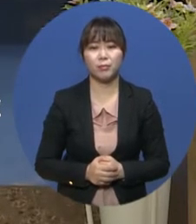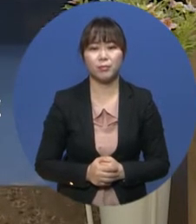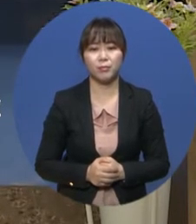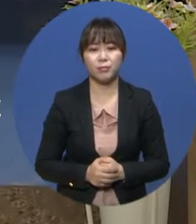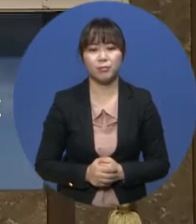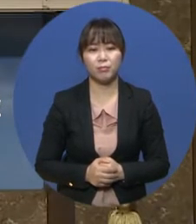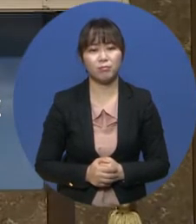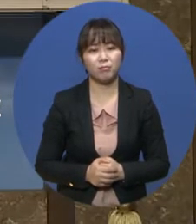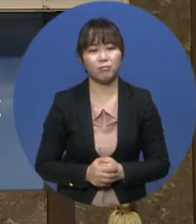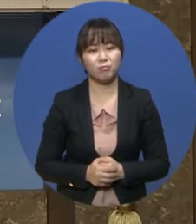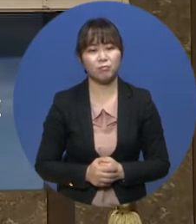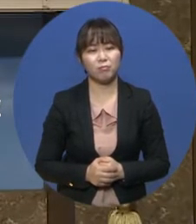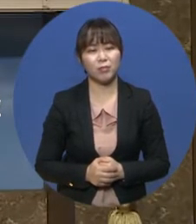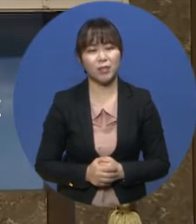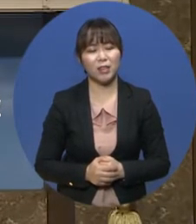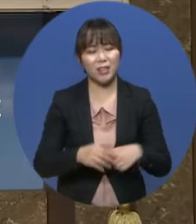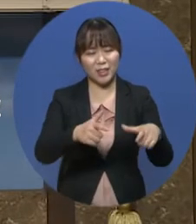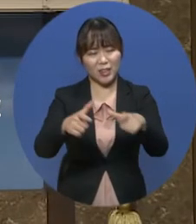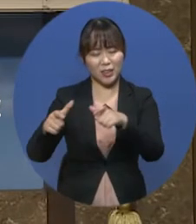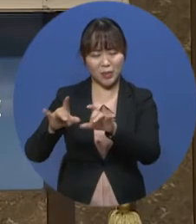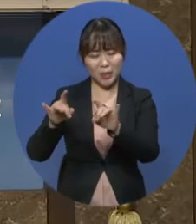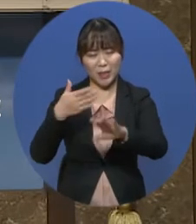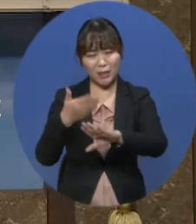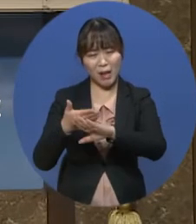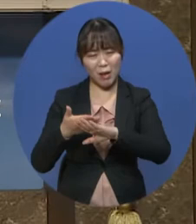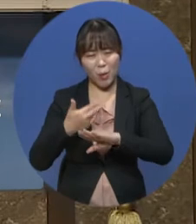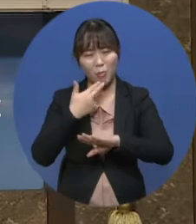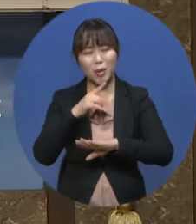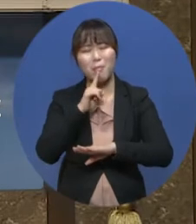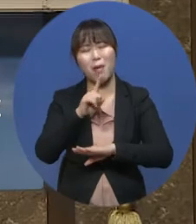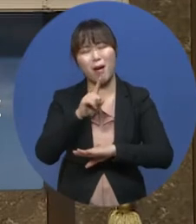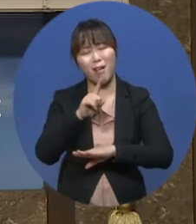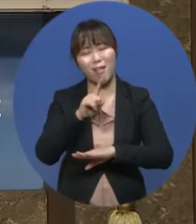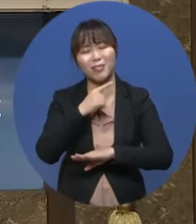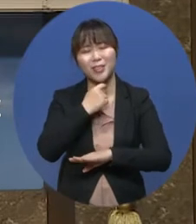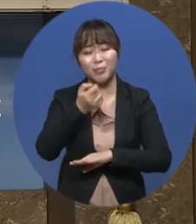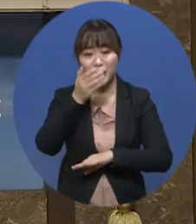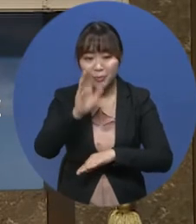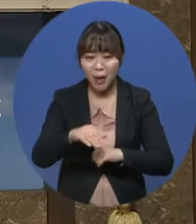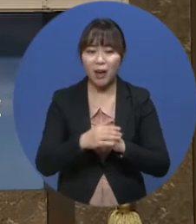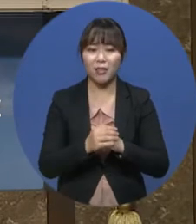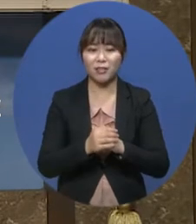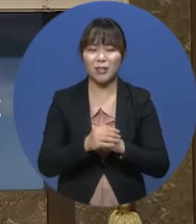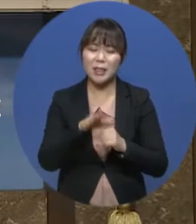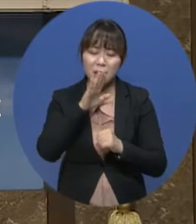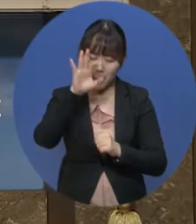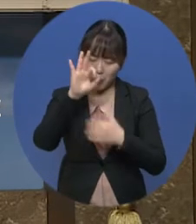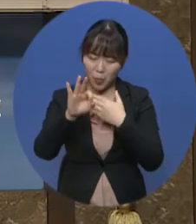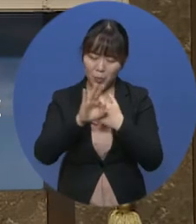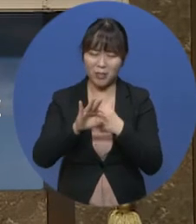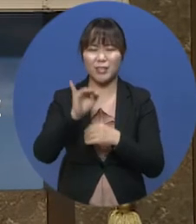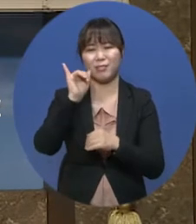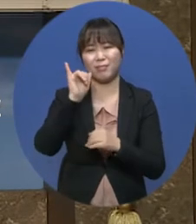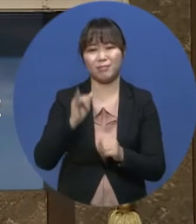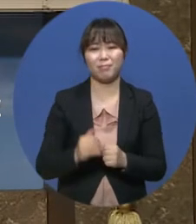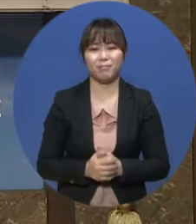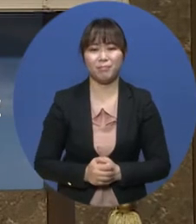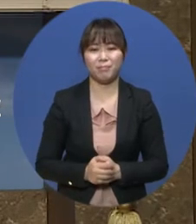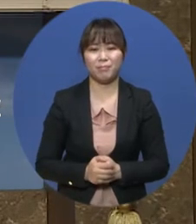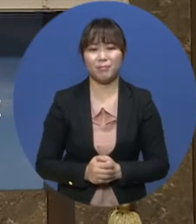없다고 말씀 드리게 쓰면 참 좋겠는데 실제로는 조금 있지요 아무개 또